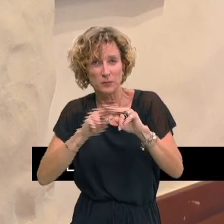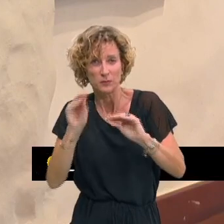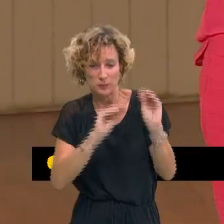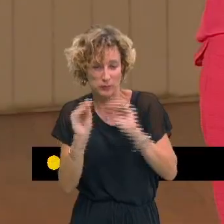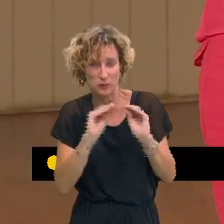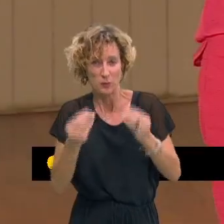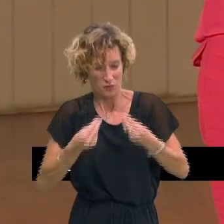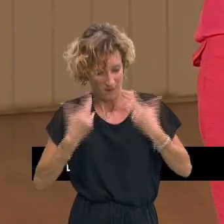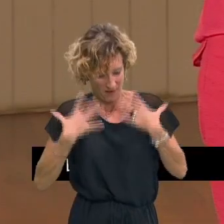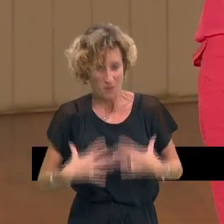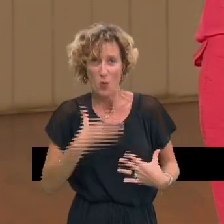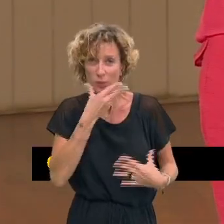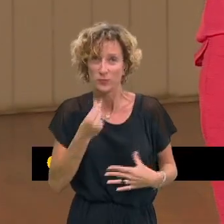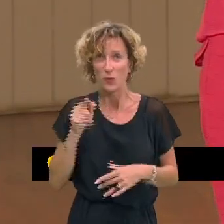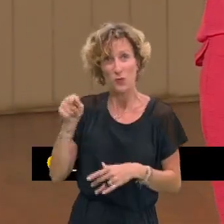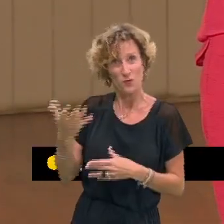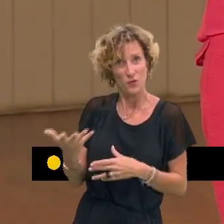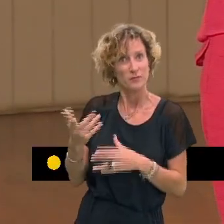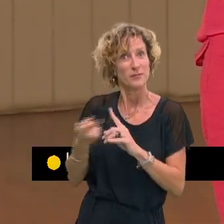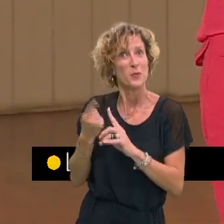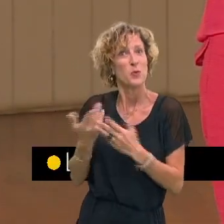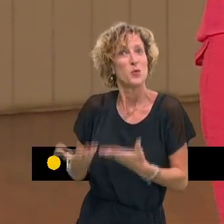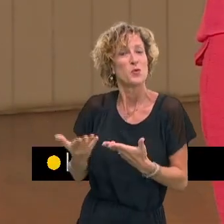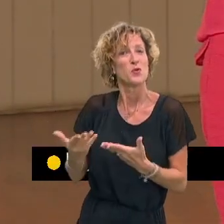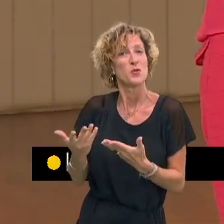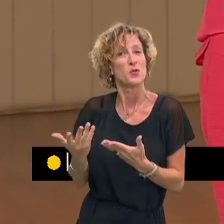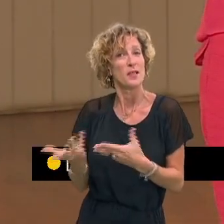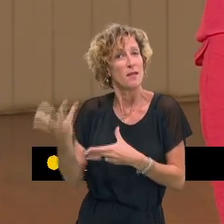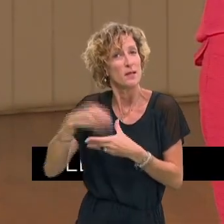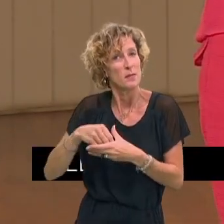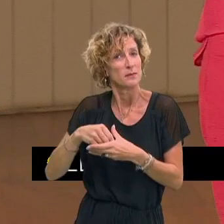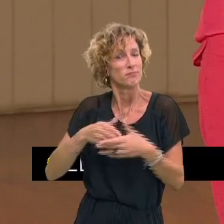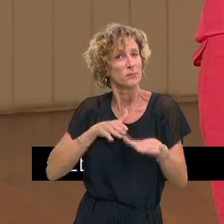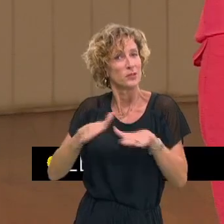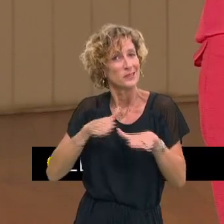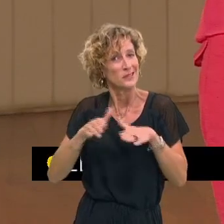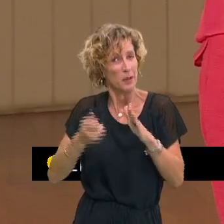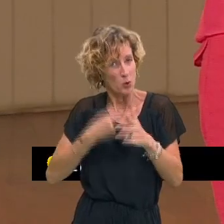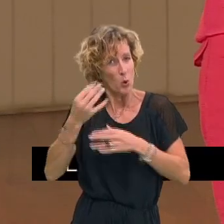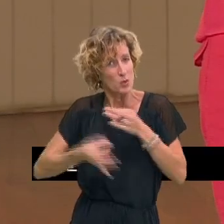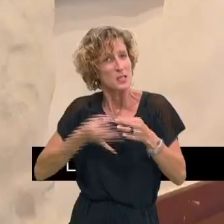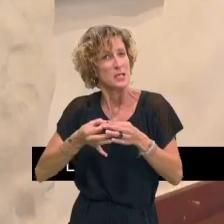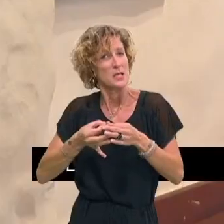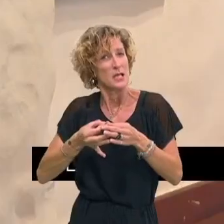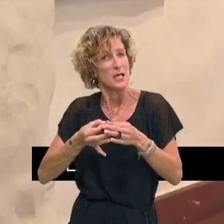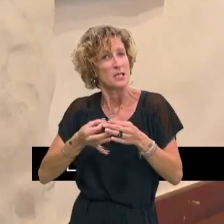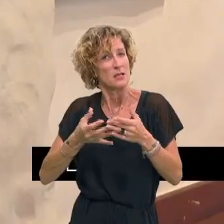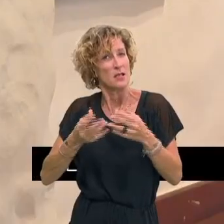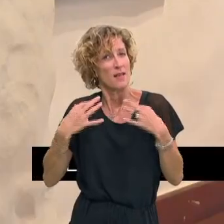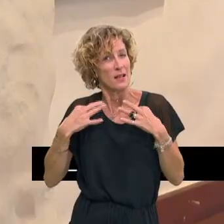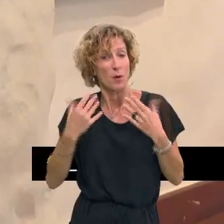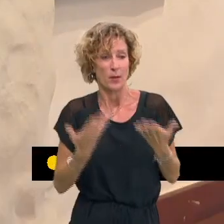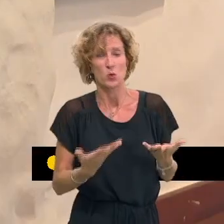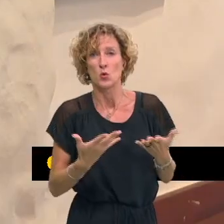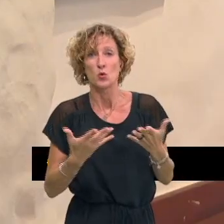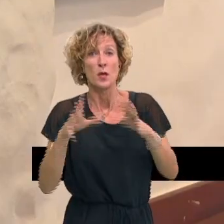quoi. Et pour vous, il est important aujourd'hui qu'il rentre dans notre système de recycler les vêtements? Aujourd'hui, nous produisons